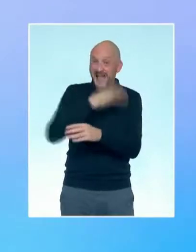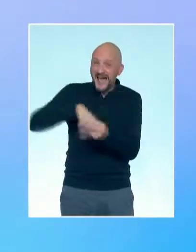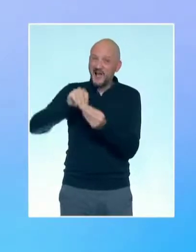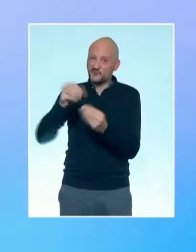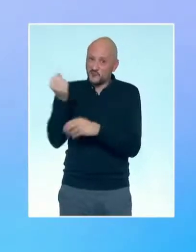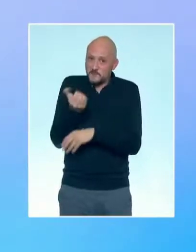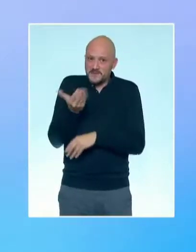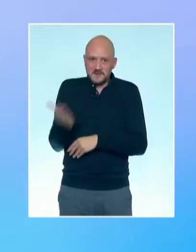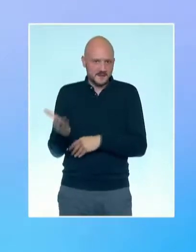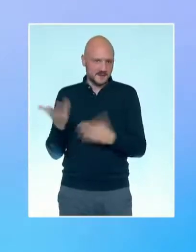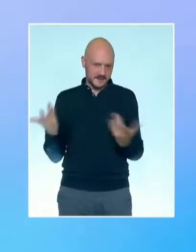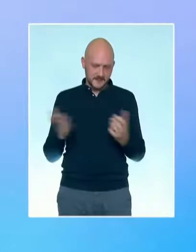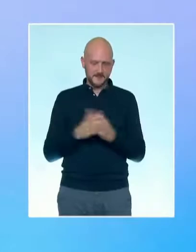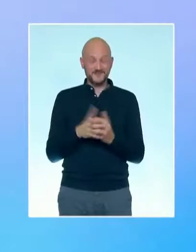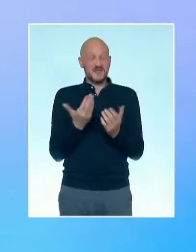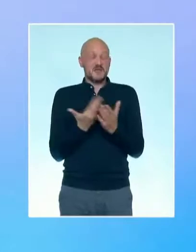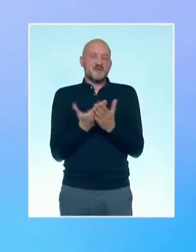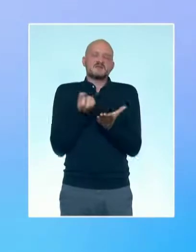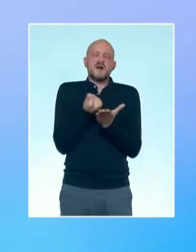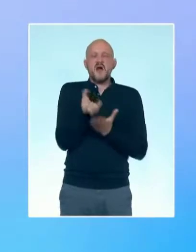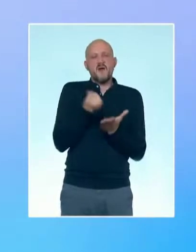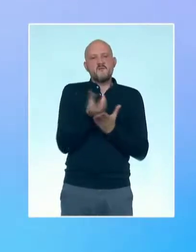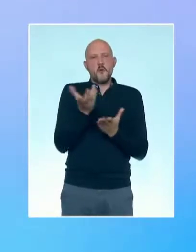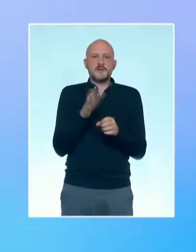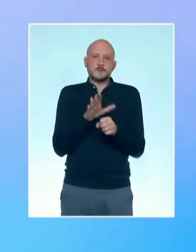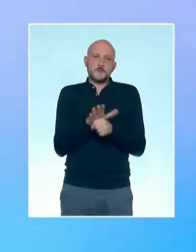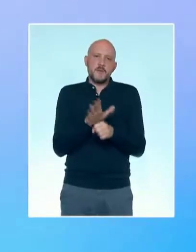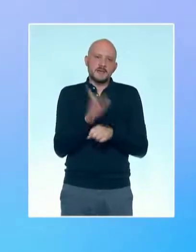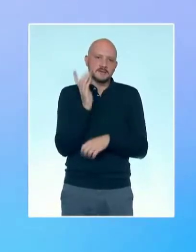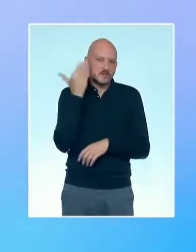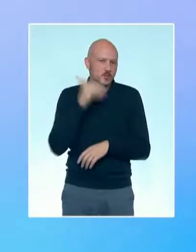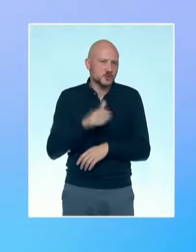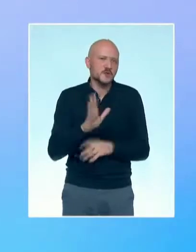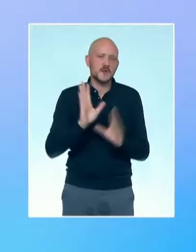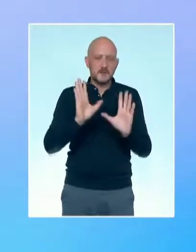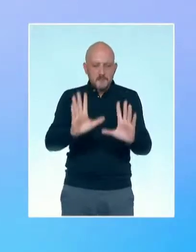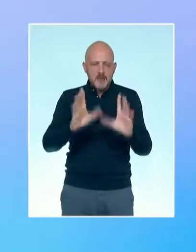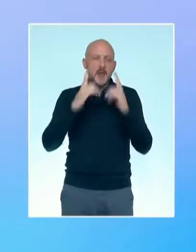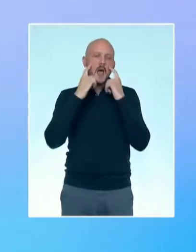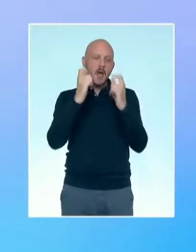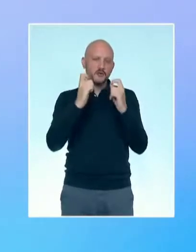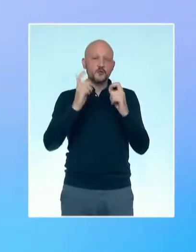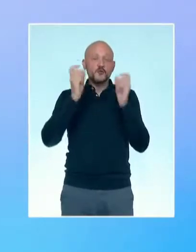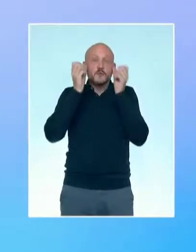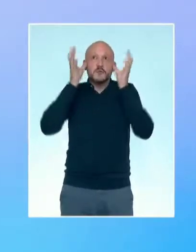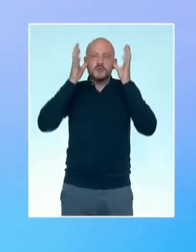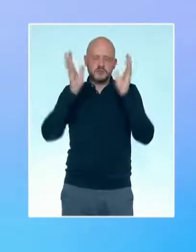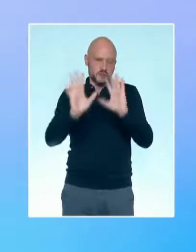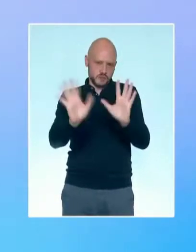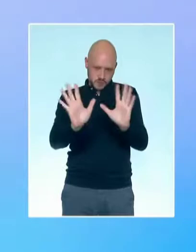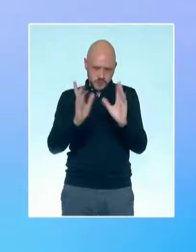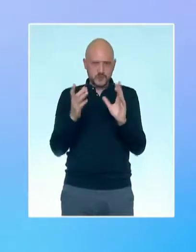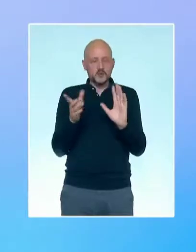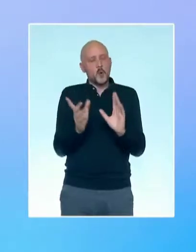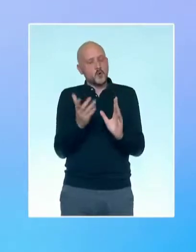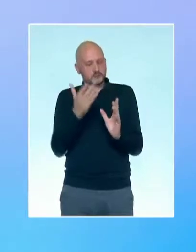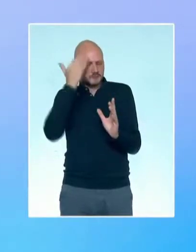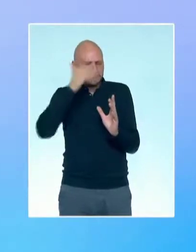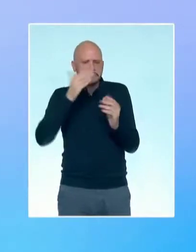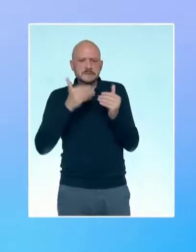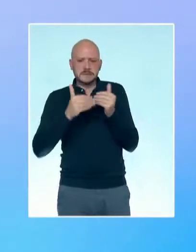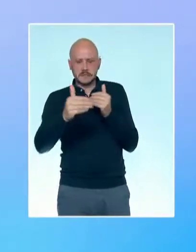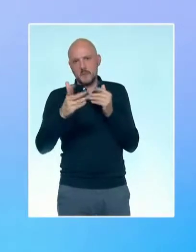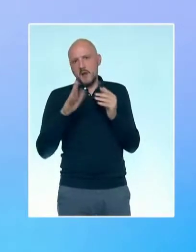très préliminaires. Je vous demande de tenir compte de ces informations avec beaucoup, beaucoup de précautions. Nous en saurons plus dans quelques jours. Il apparaît